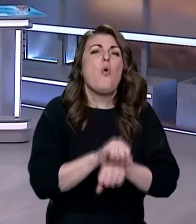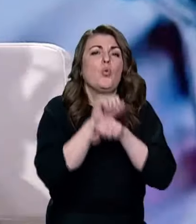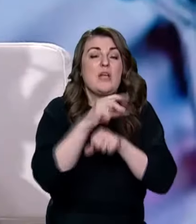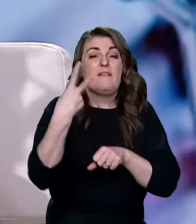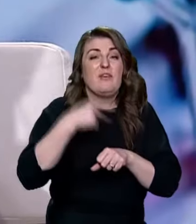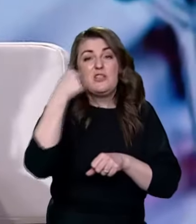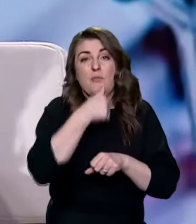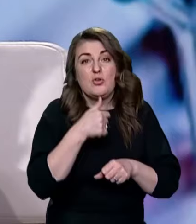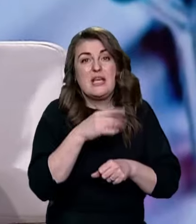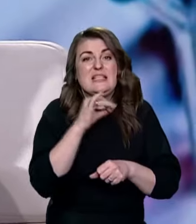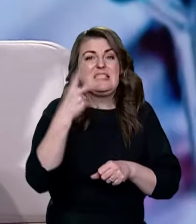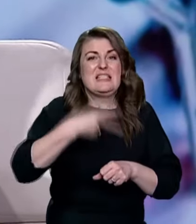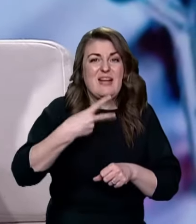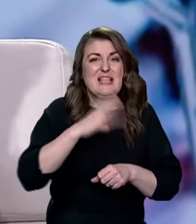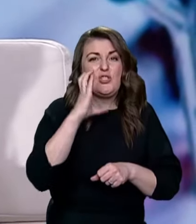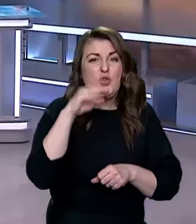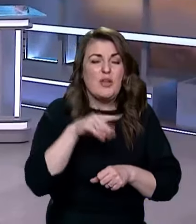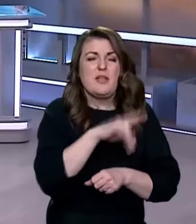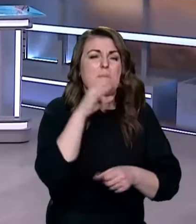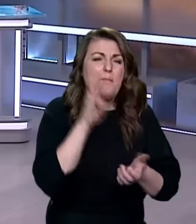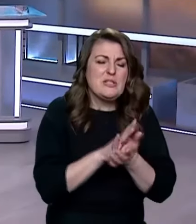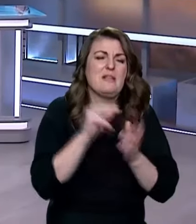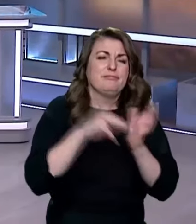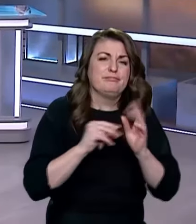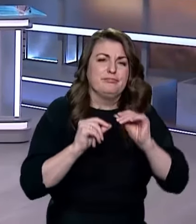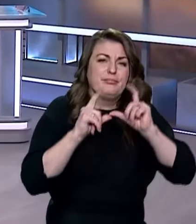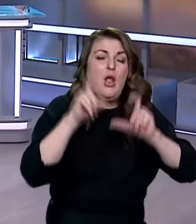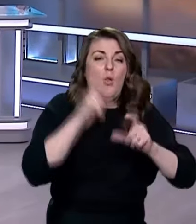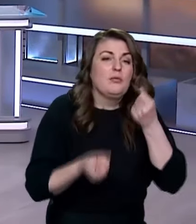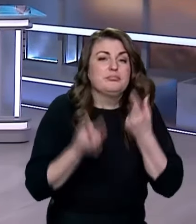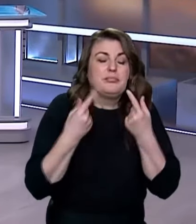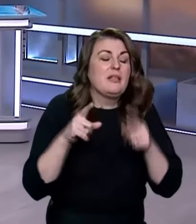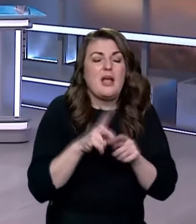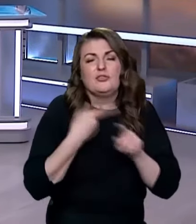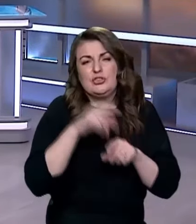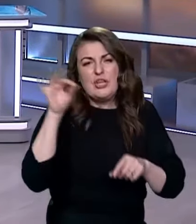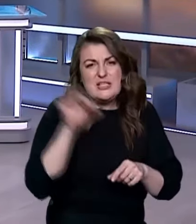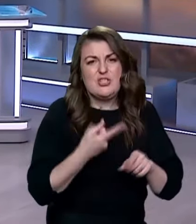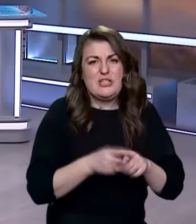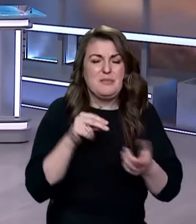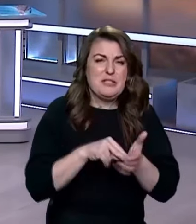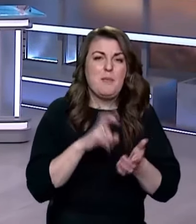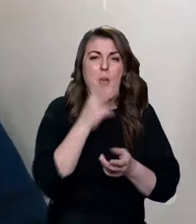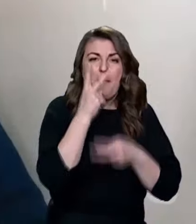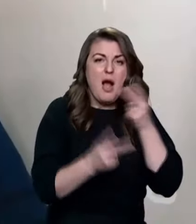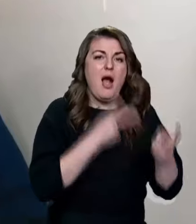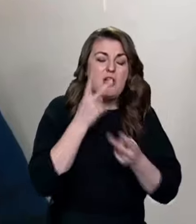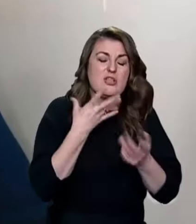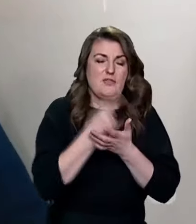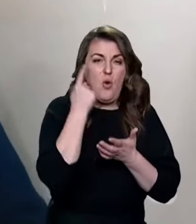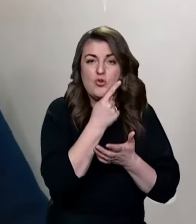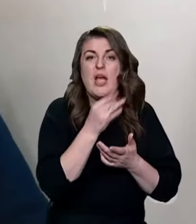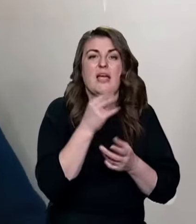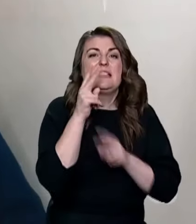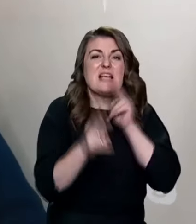20-му році вони з 20-го століття вони постійно зростають. Люди стикаються якнайчастіше з цими цінами, бо бачать їх на свої очі.